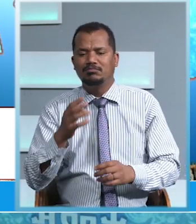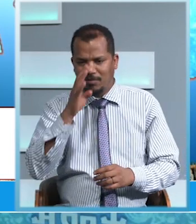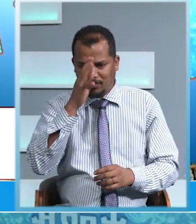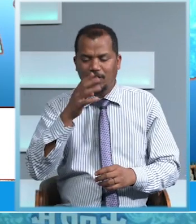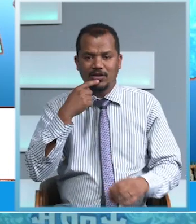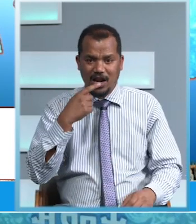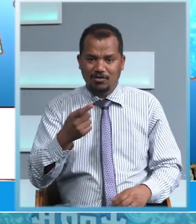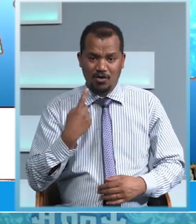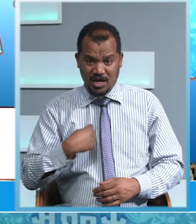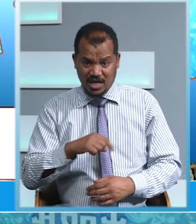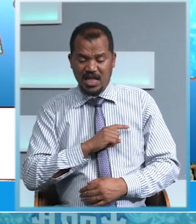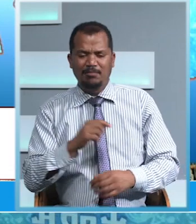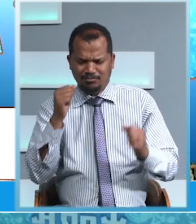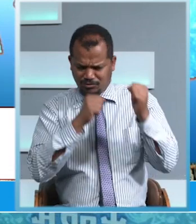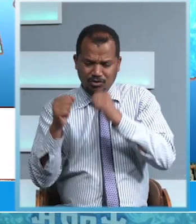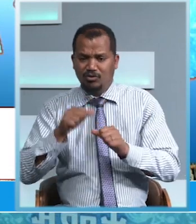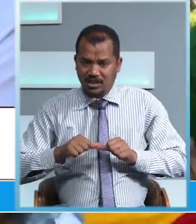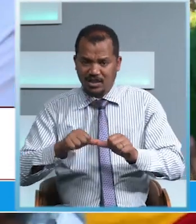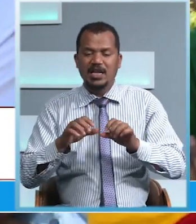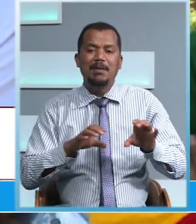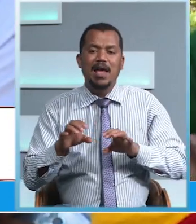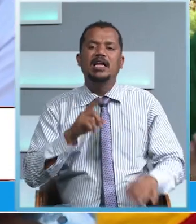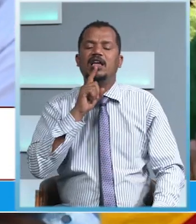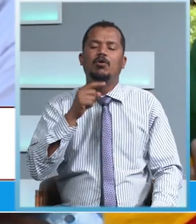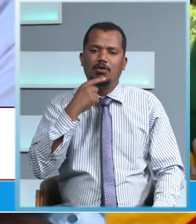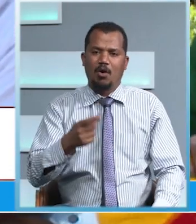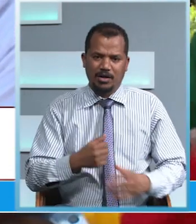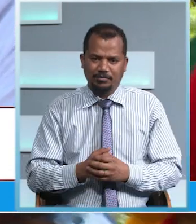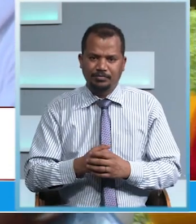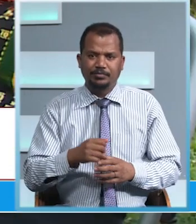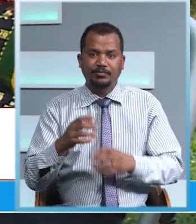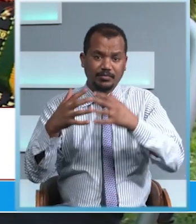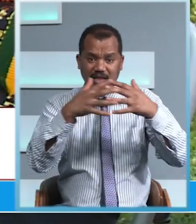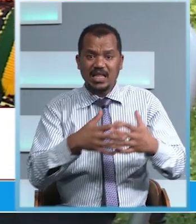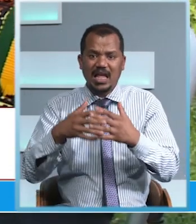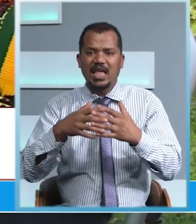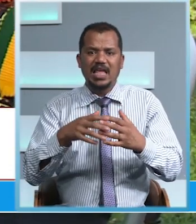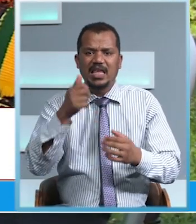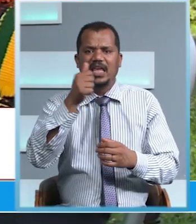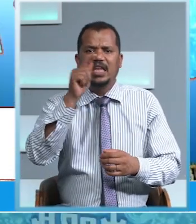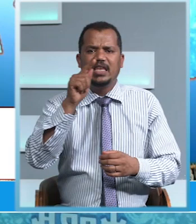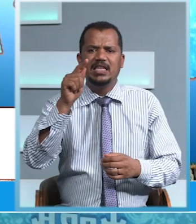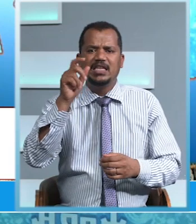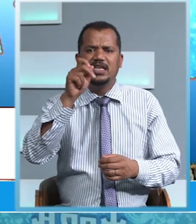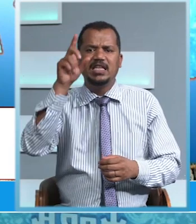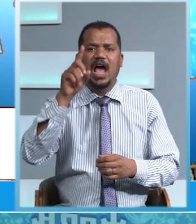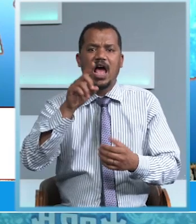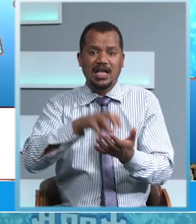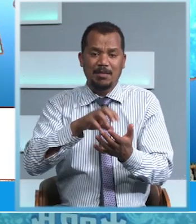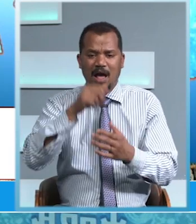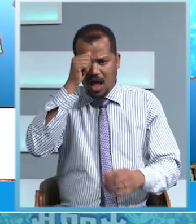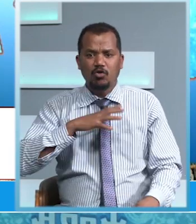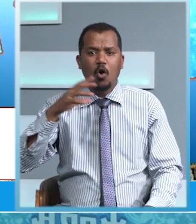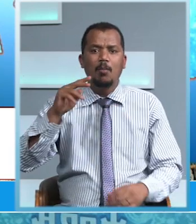ሁኔታ መፈጠሩን ጠቅሰው እኛም ትግሉን እንድንቀጥል የሚያደርገን ነው ብለዋል። ከአሜሪካ ኢንዲያና ስቴት የመጡት